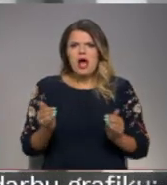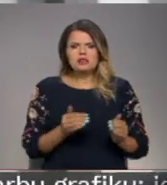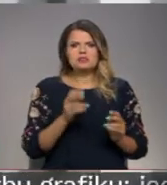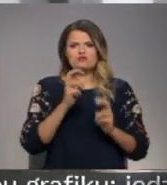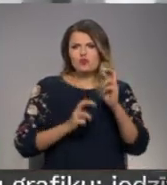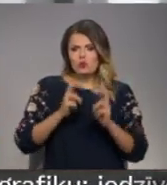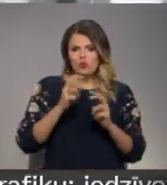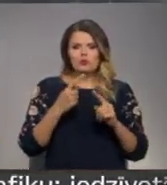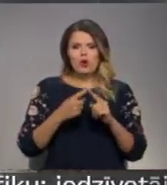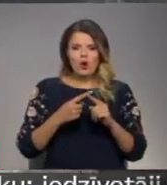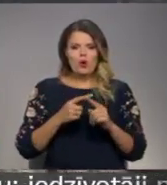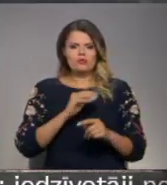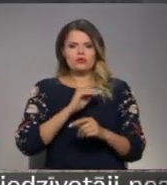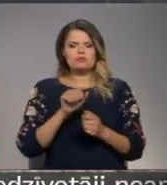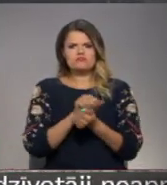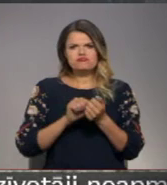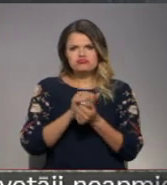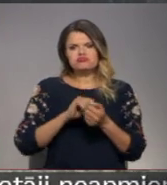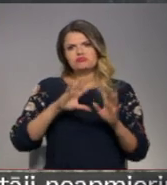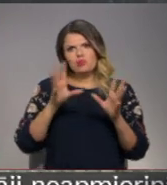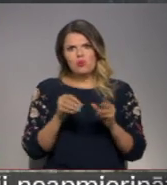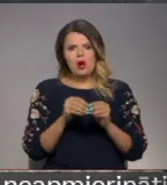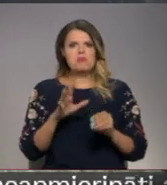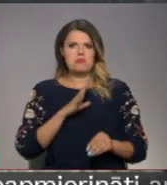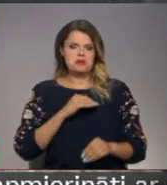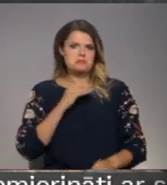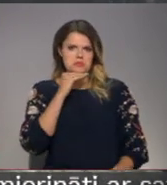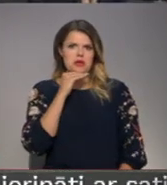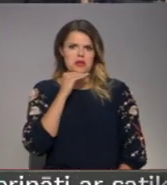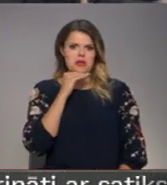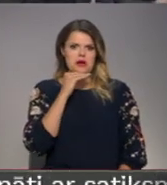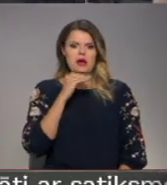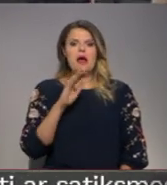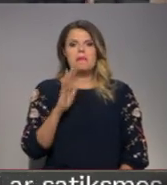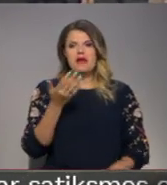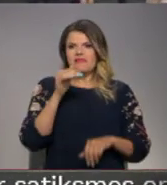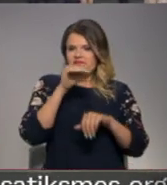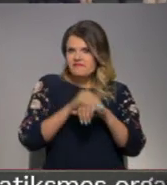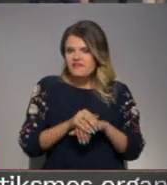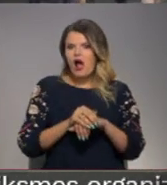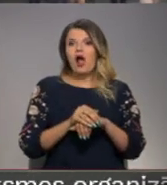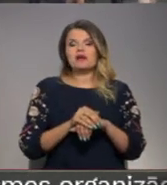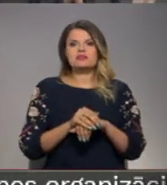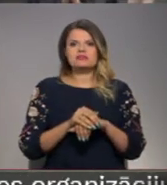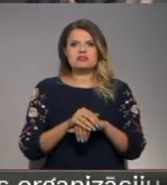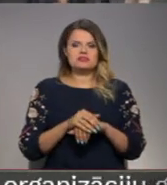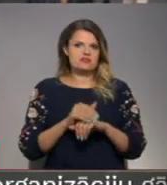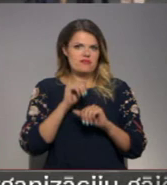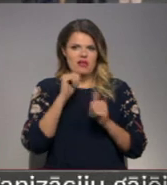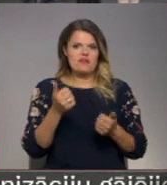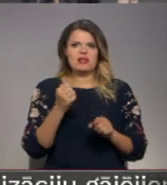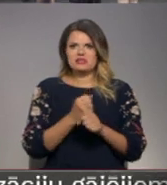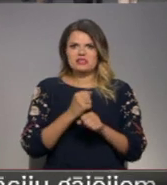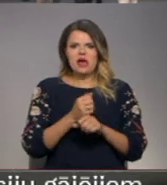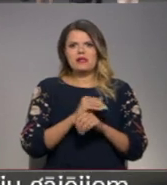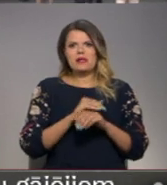un reģenerācijas jauda vismaz teorētiski bijusi pietiekama. Tomēr faktiski tie spēlētāji nav spējuši strādāt